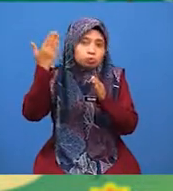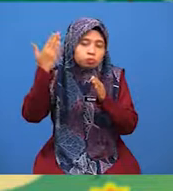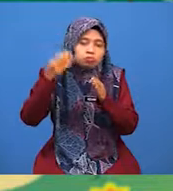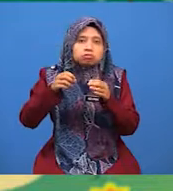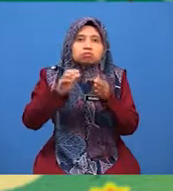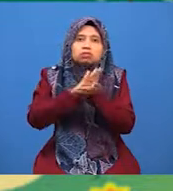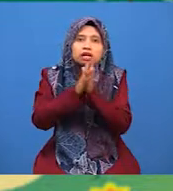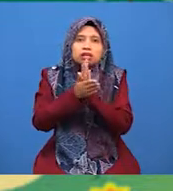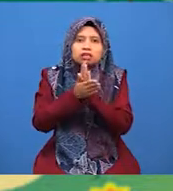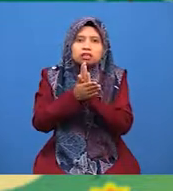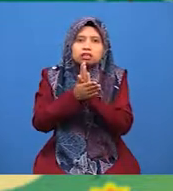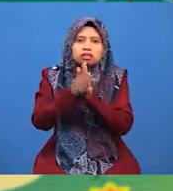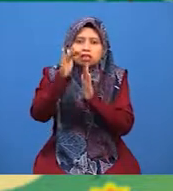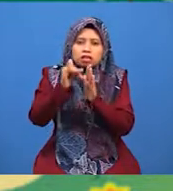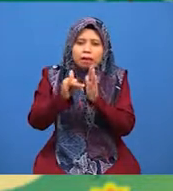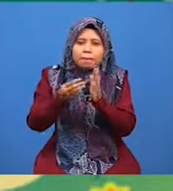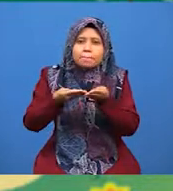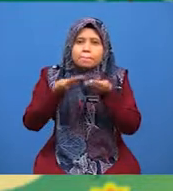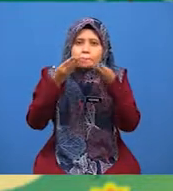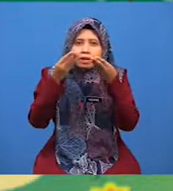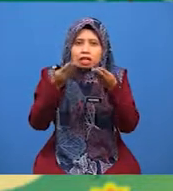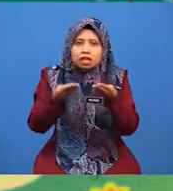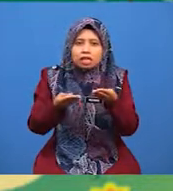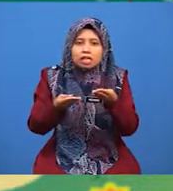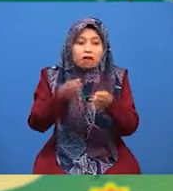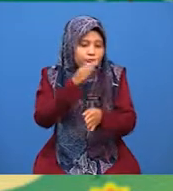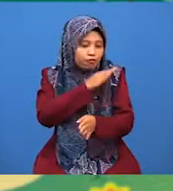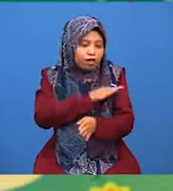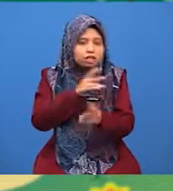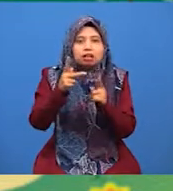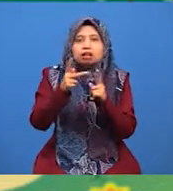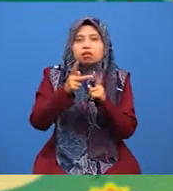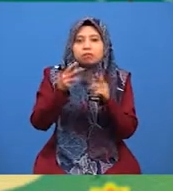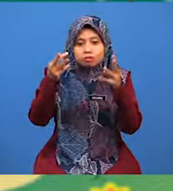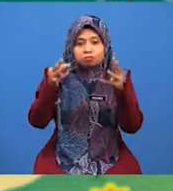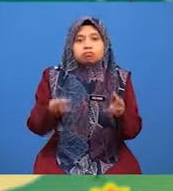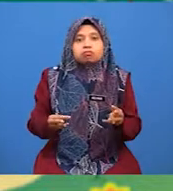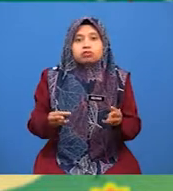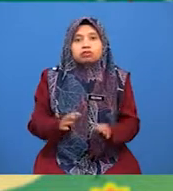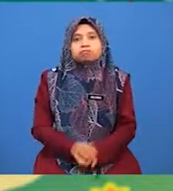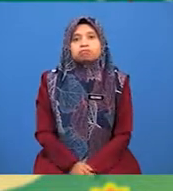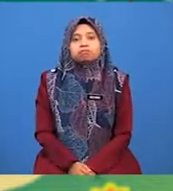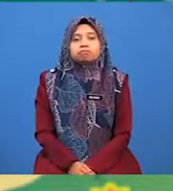menjadi sesuatu yang memberikan manfaat kepada manusia.